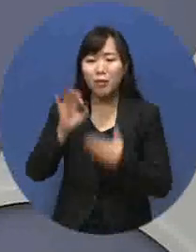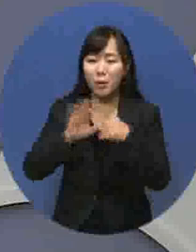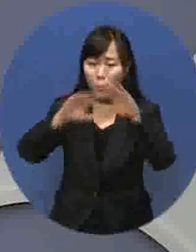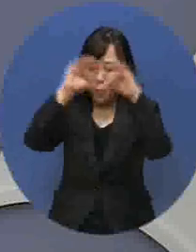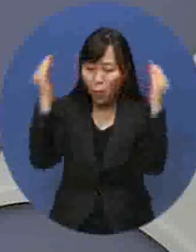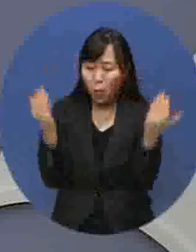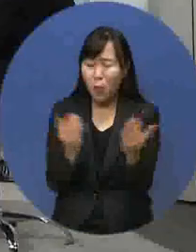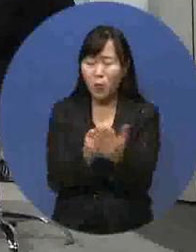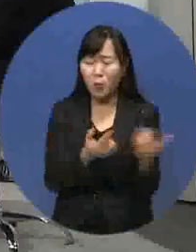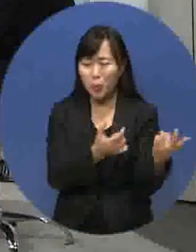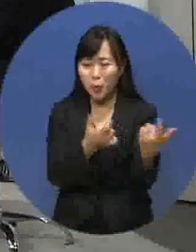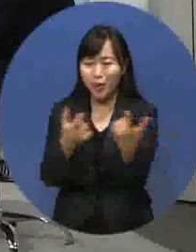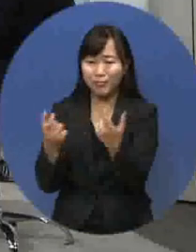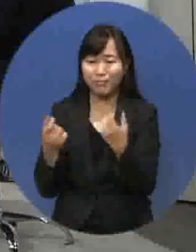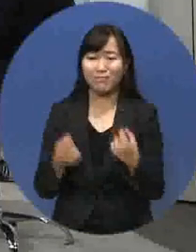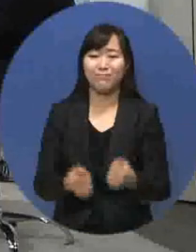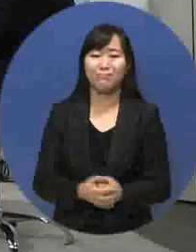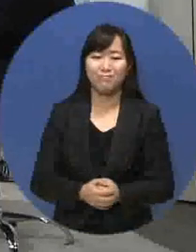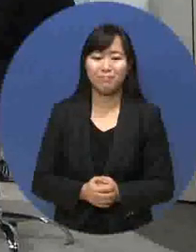힘드시니까. 예.